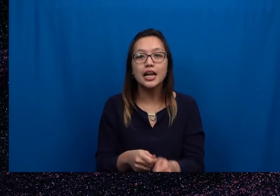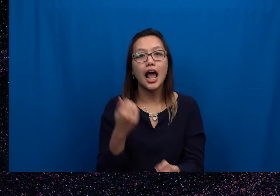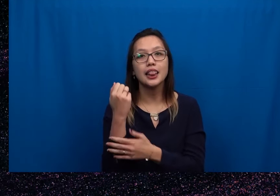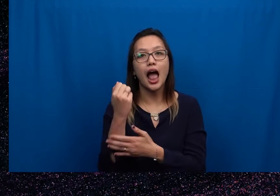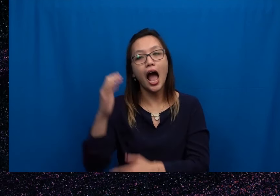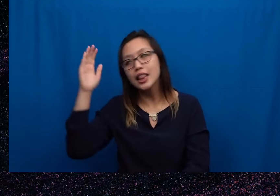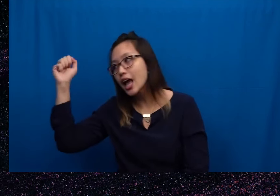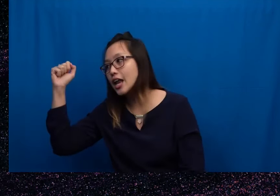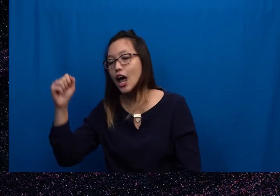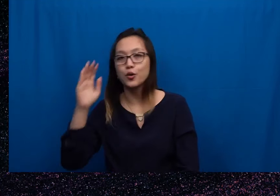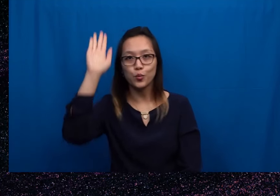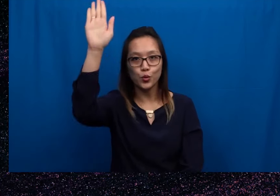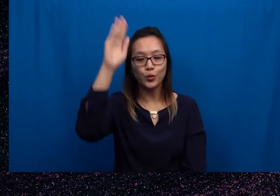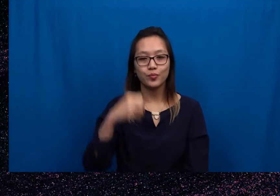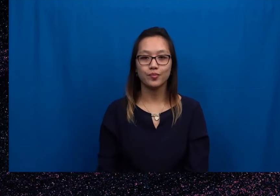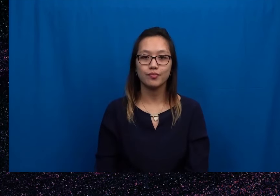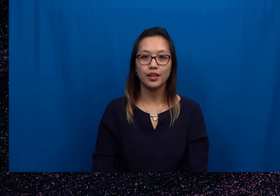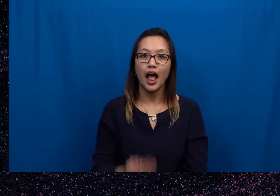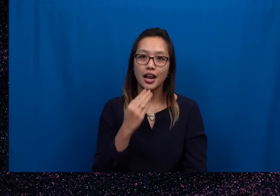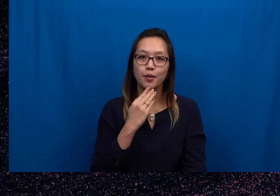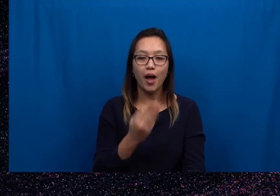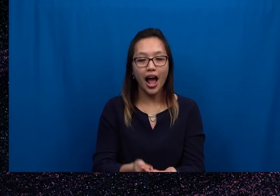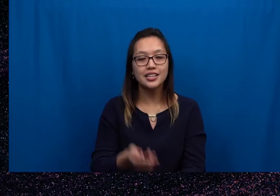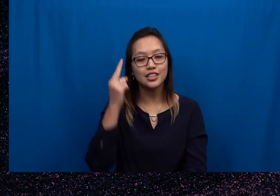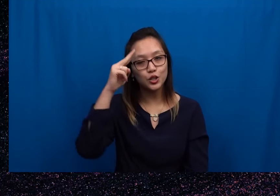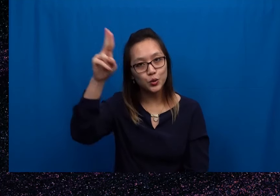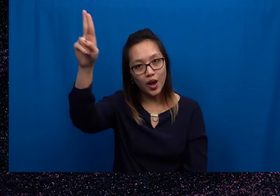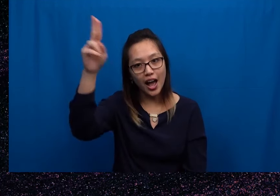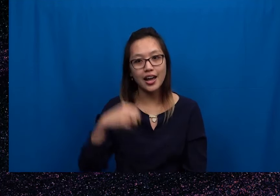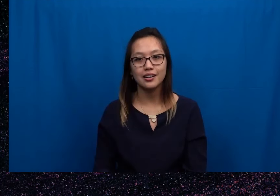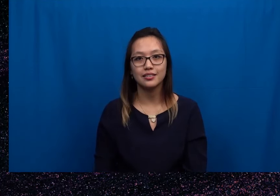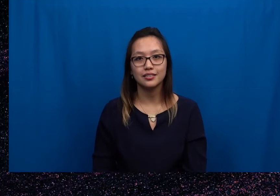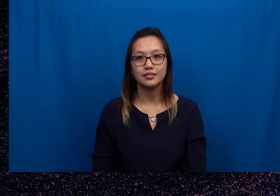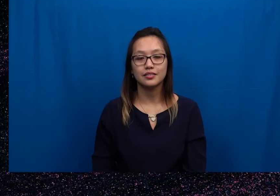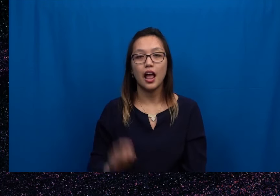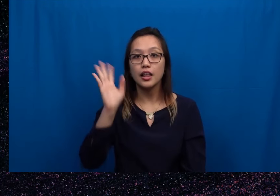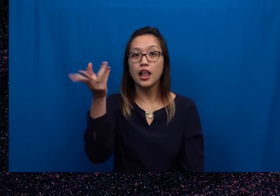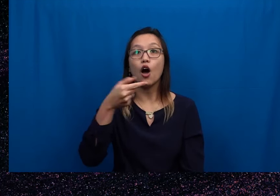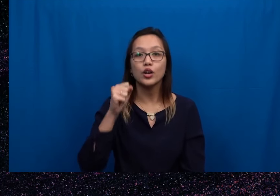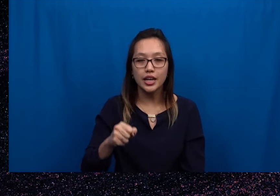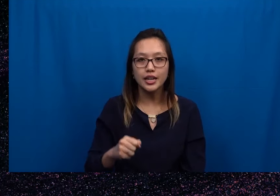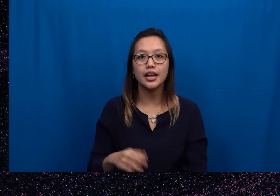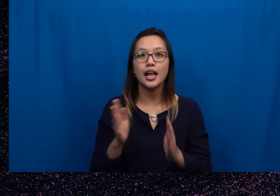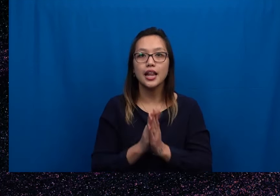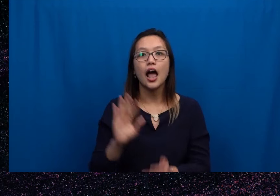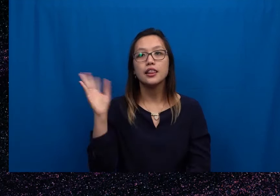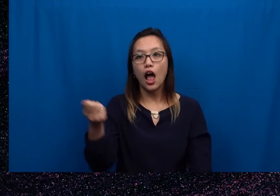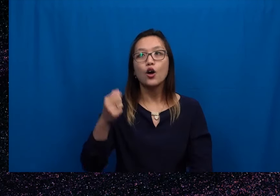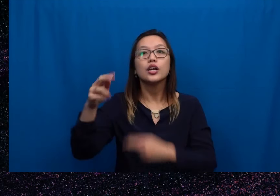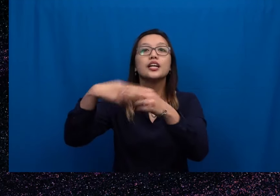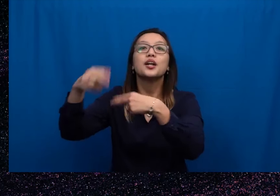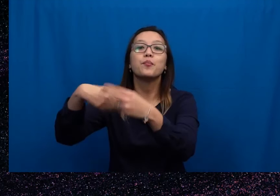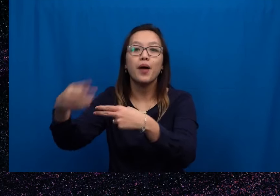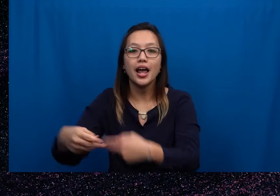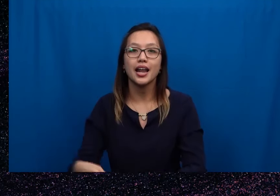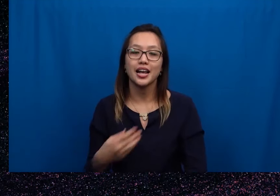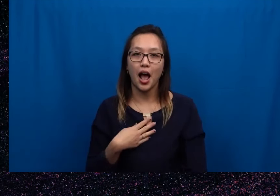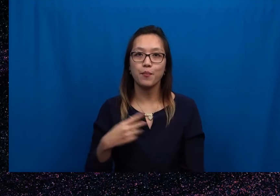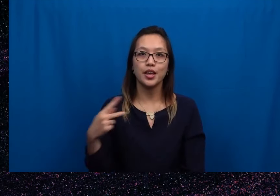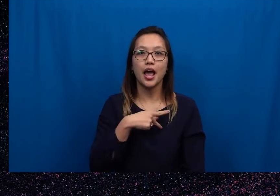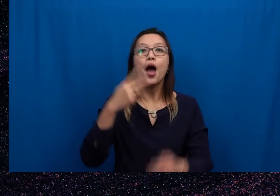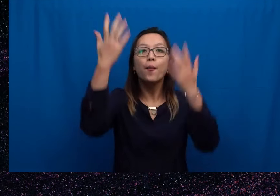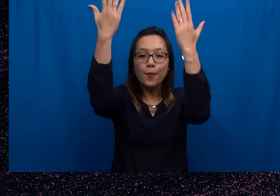kemenangan demi kemenangan. Terima kasih Tuhan, biar di tahun ini, di tahun-tahun yang akan datang kami akan mengalami kemenangan demi kemenangan, kemuliaan demi kemuliaan.